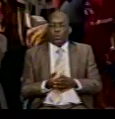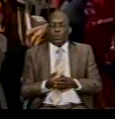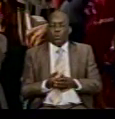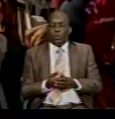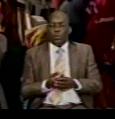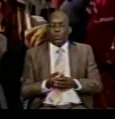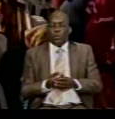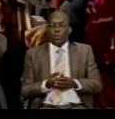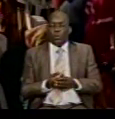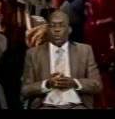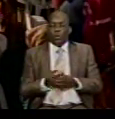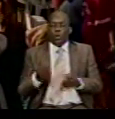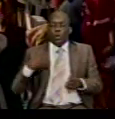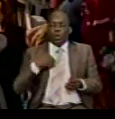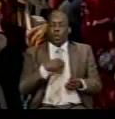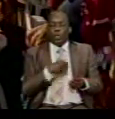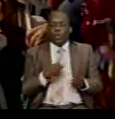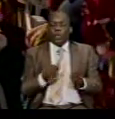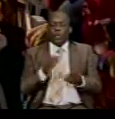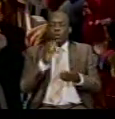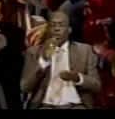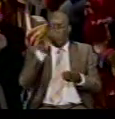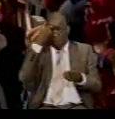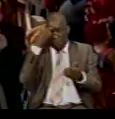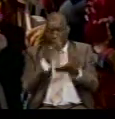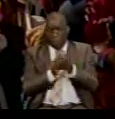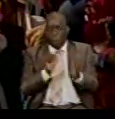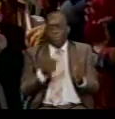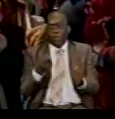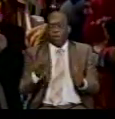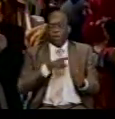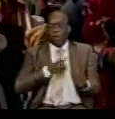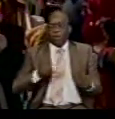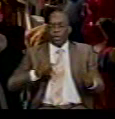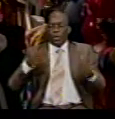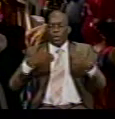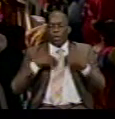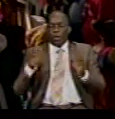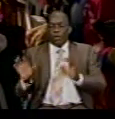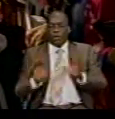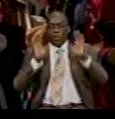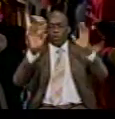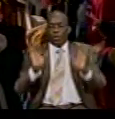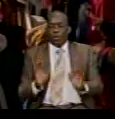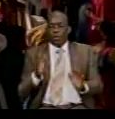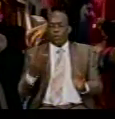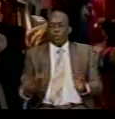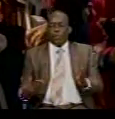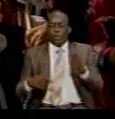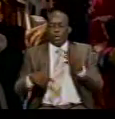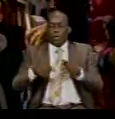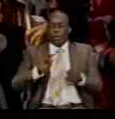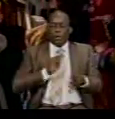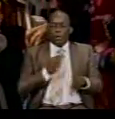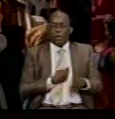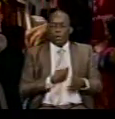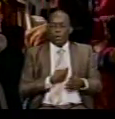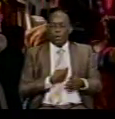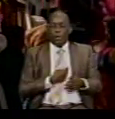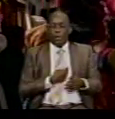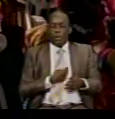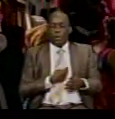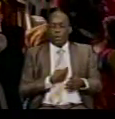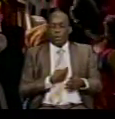believe the Lord has done wonderful things among us. Nous croyons que le Seigneur fait des milliers de choses au milieu de nous. Because of time